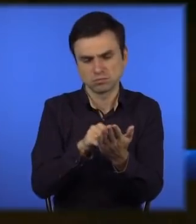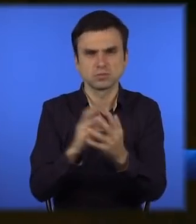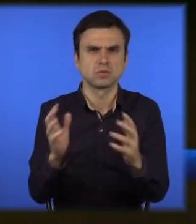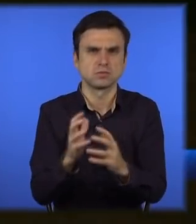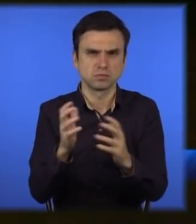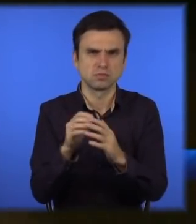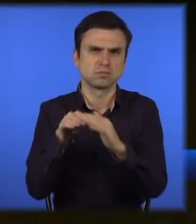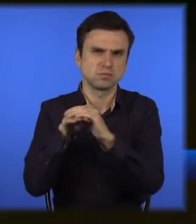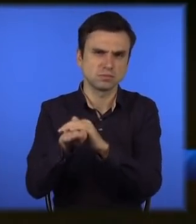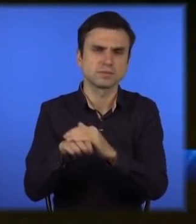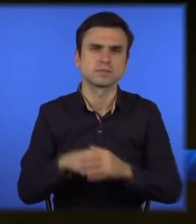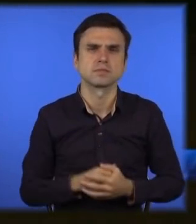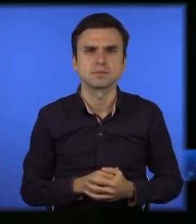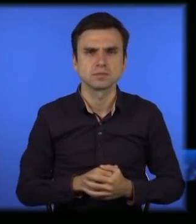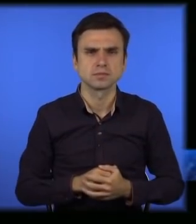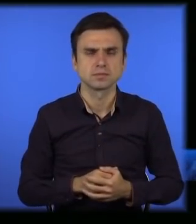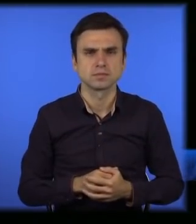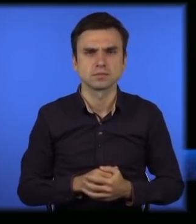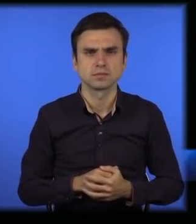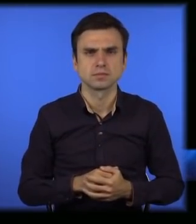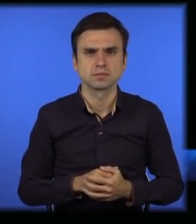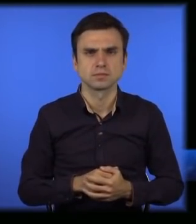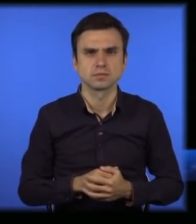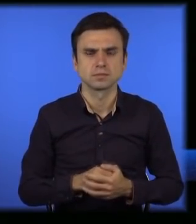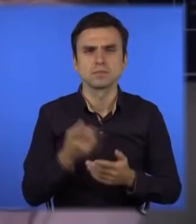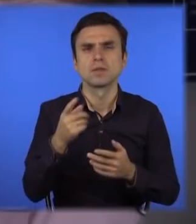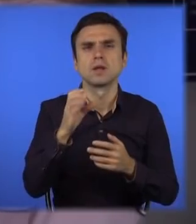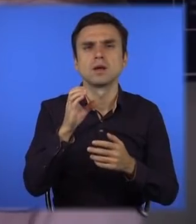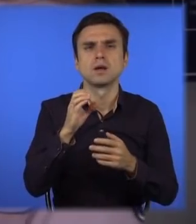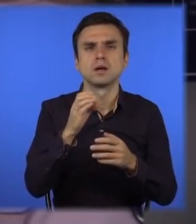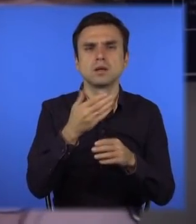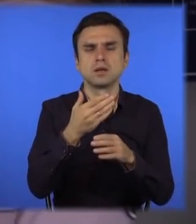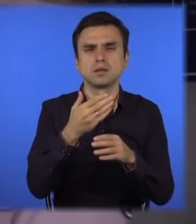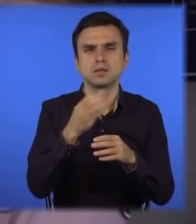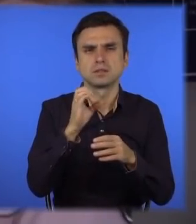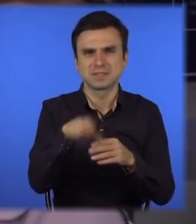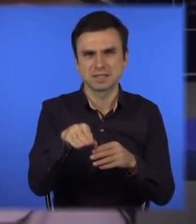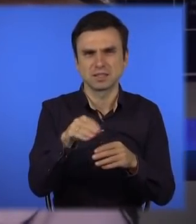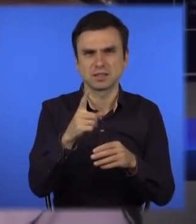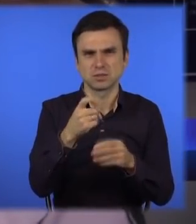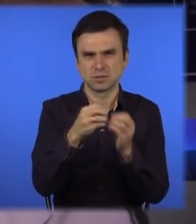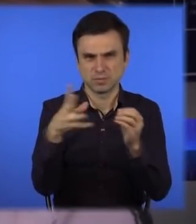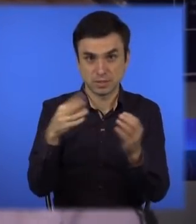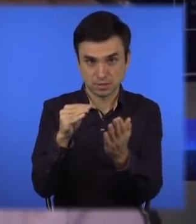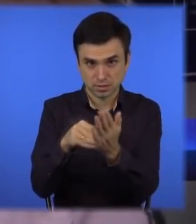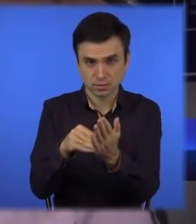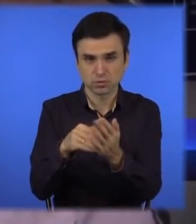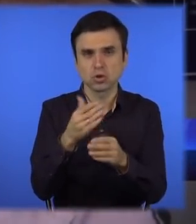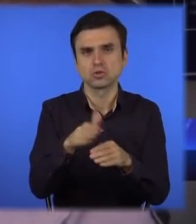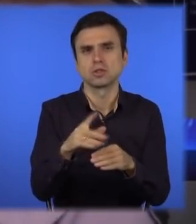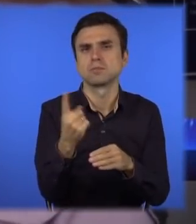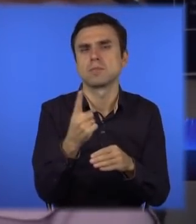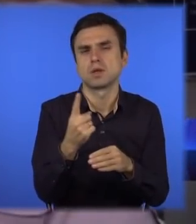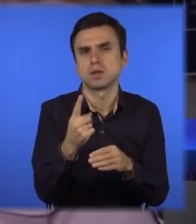експерт. Обставини інциденту встановлюють правоохоронці. Виїздом на місце події правоохоронцями було оглянуто